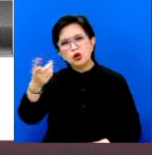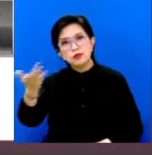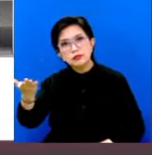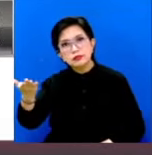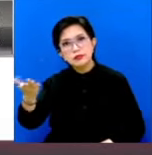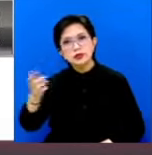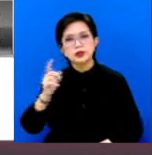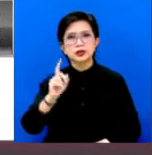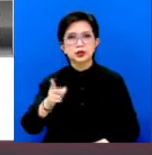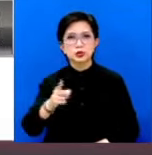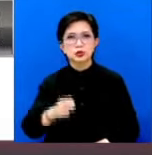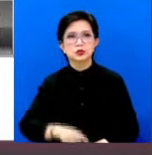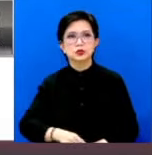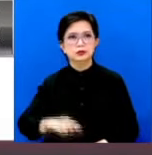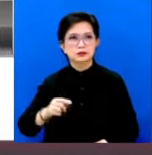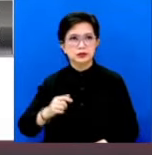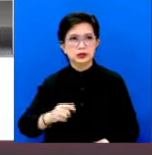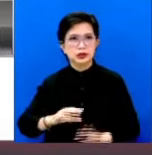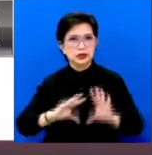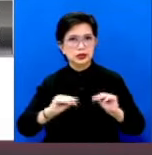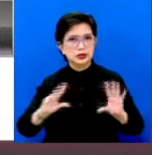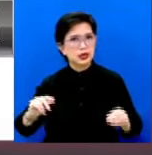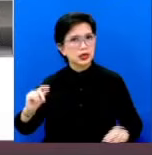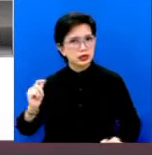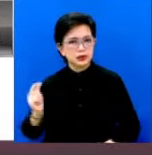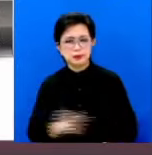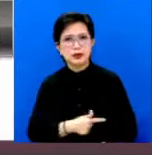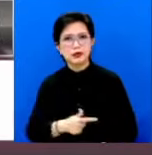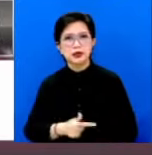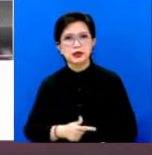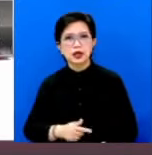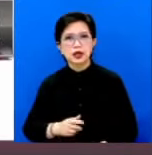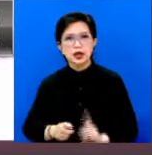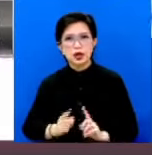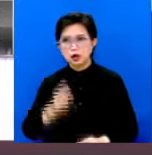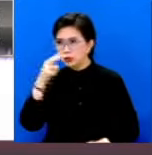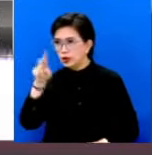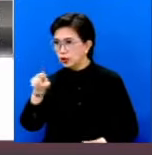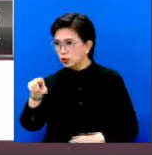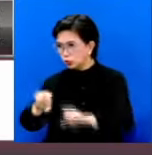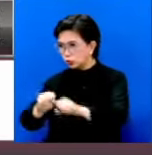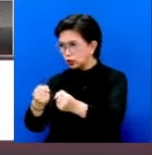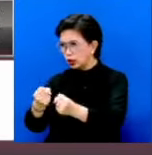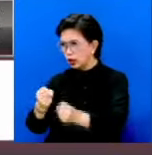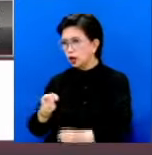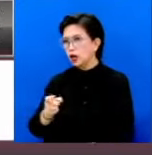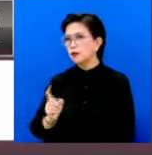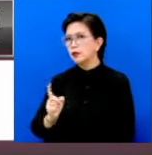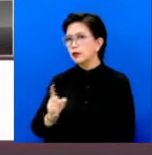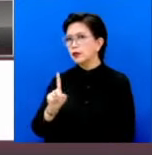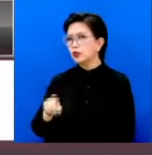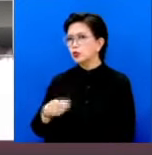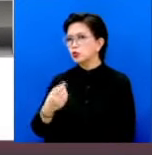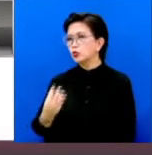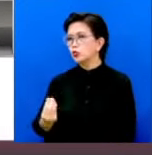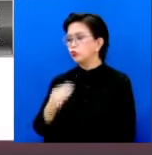Itu maksud dari kerja cepat. Kalau ada melihat yang itu rusak, kenapa nunggu